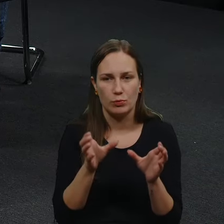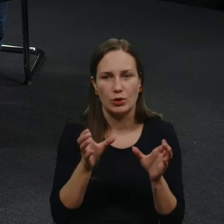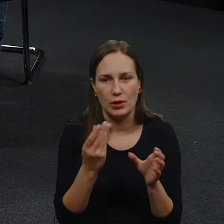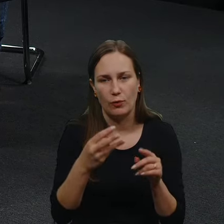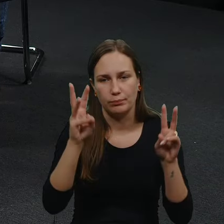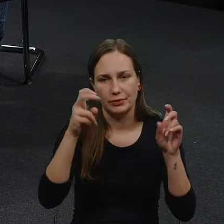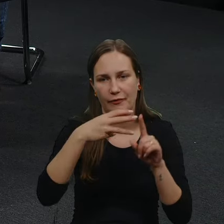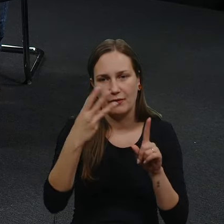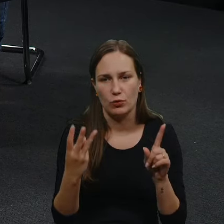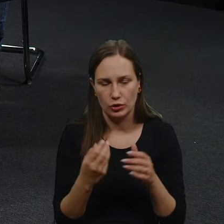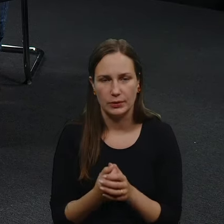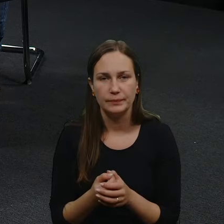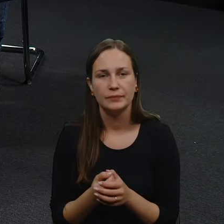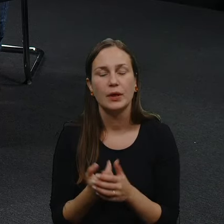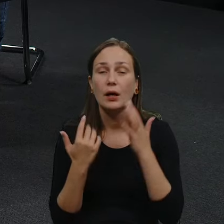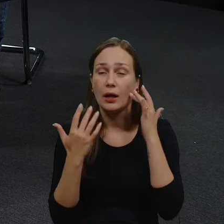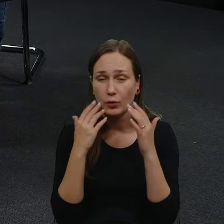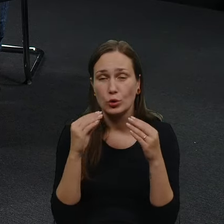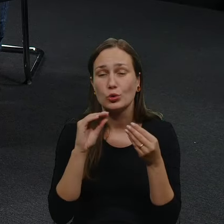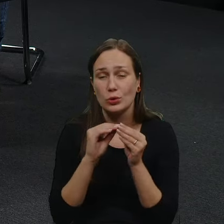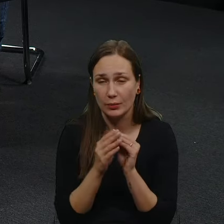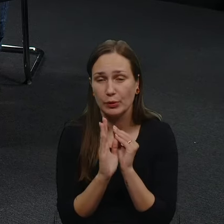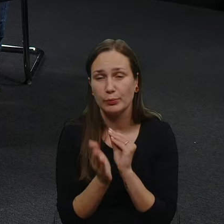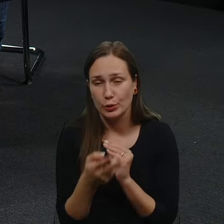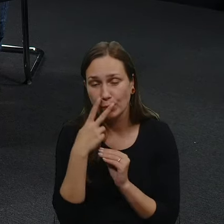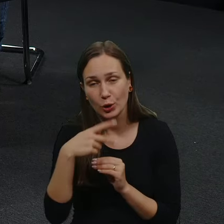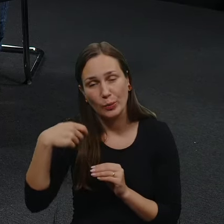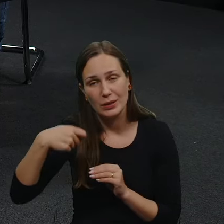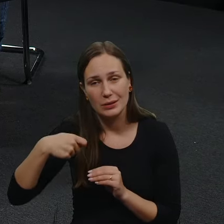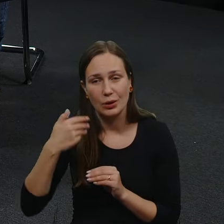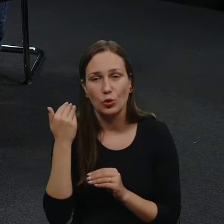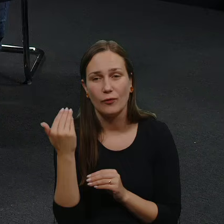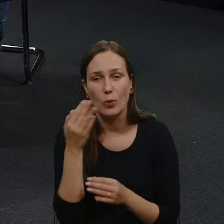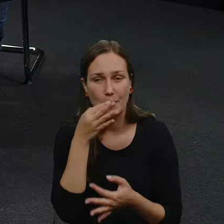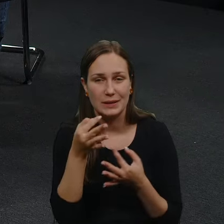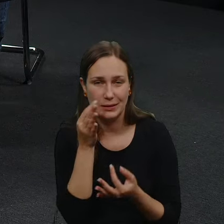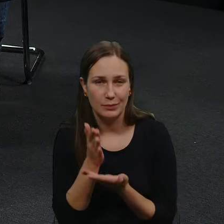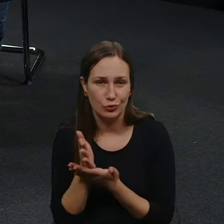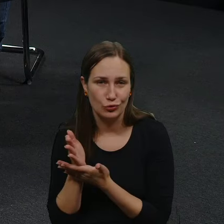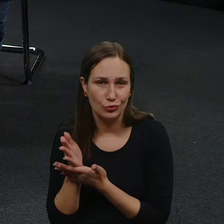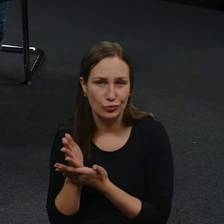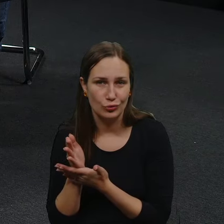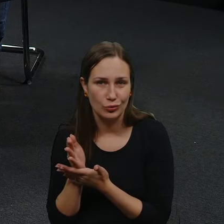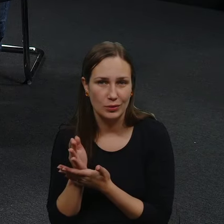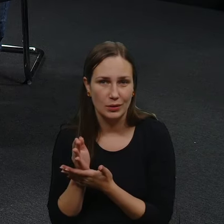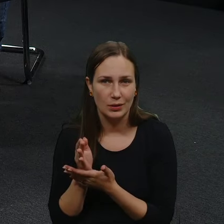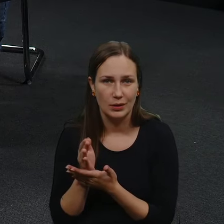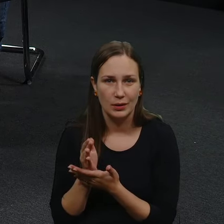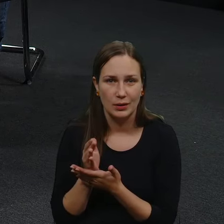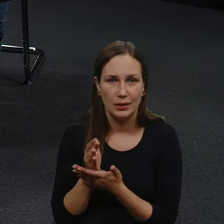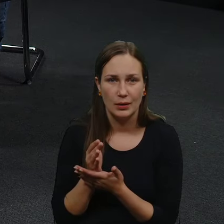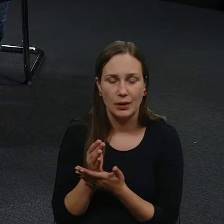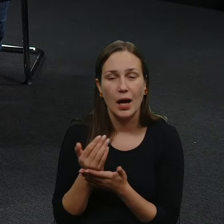aš manau, kad susitarimas įvyks, matau tam tikrus jau ir prezidentų pasisakymus tam tikrų. Nes niekas nenori pirmalaikių